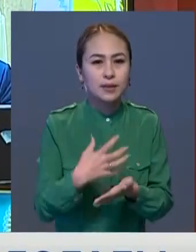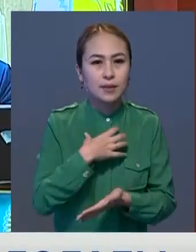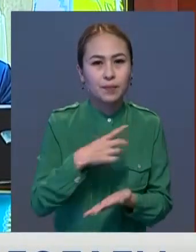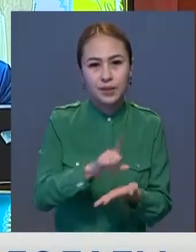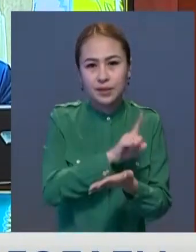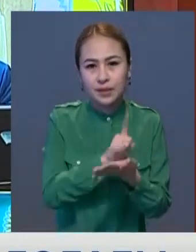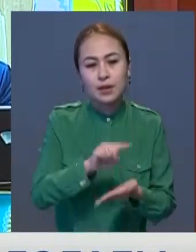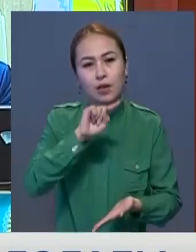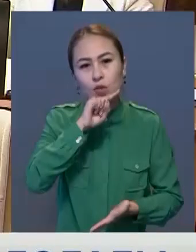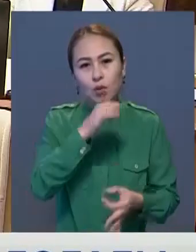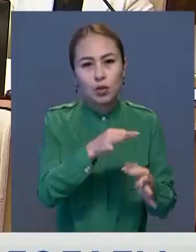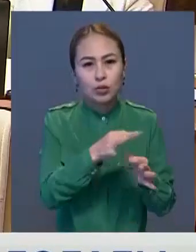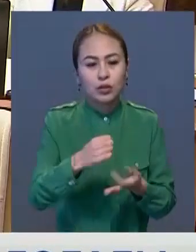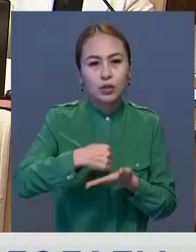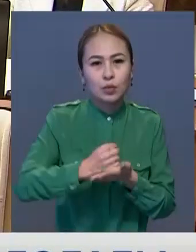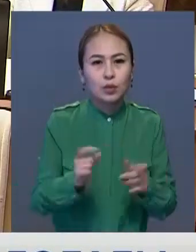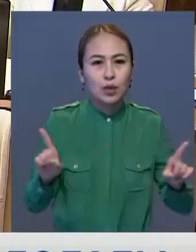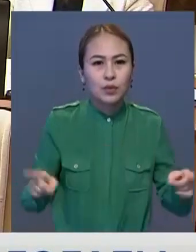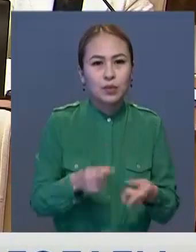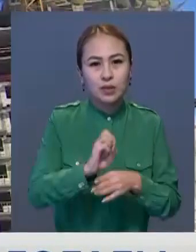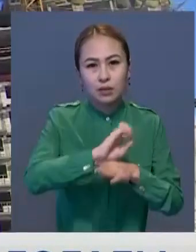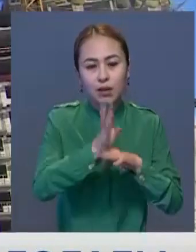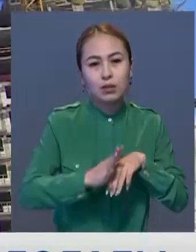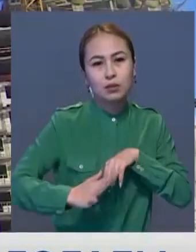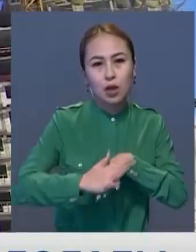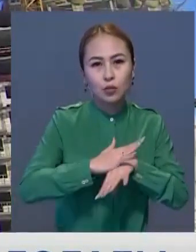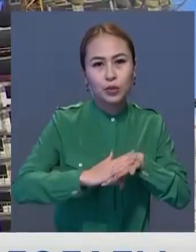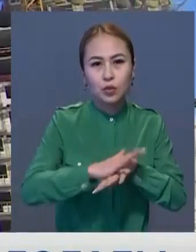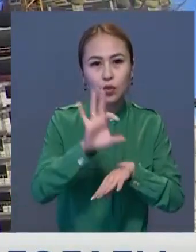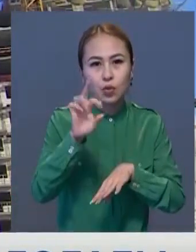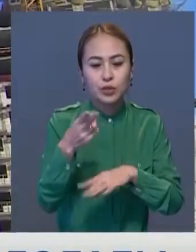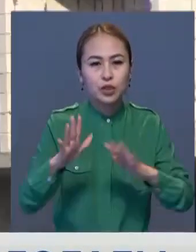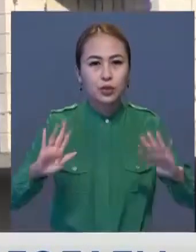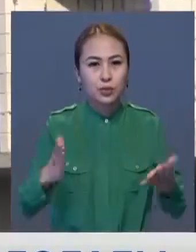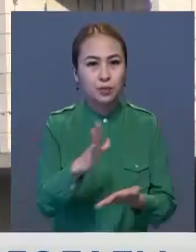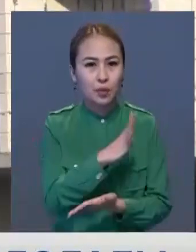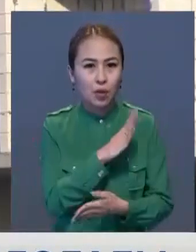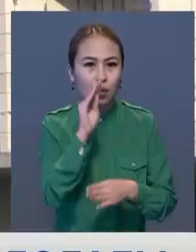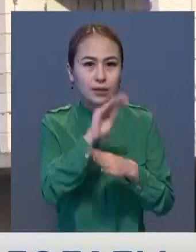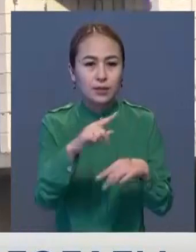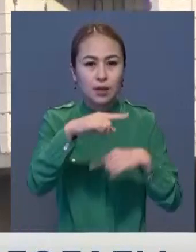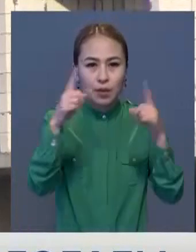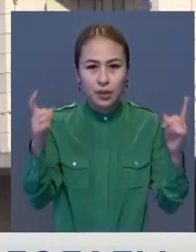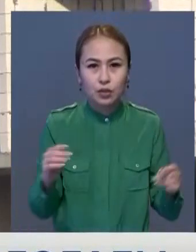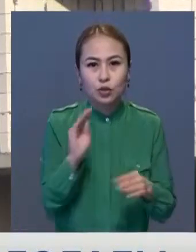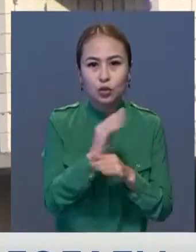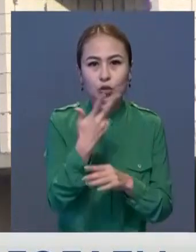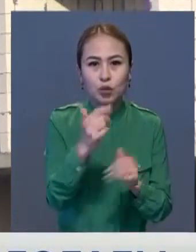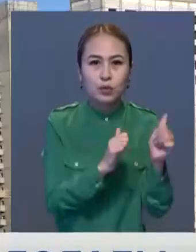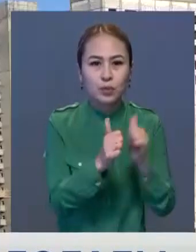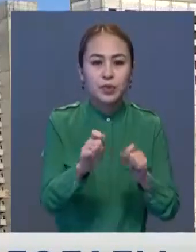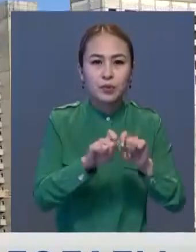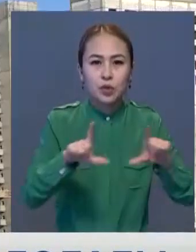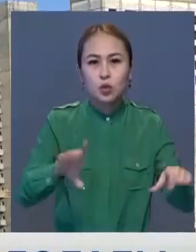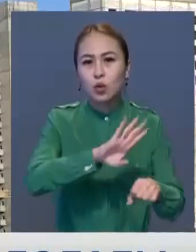Негізгі міндет экономика мен өңірлердің тұрақты дамуын қамтамасыз етіп, халықтың әлеуметтік жағдайын көтеру. Жол картасында апатты және үш